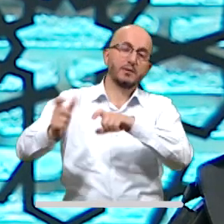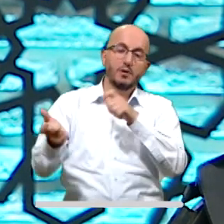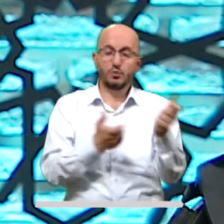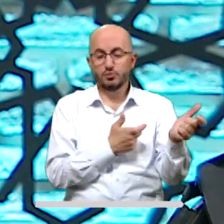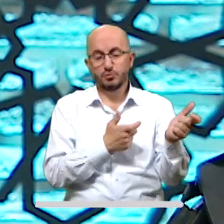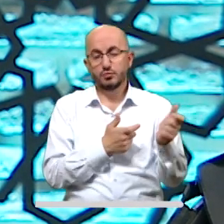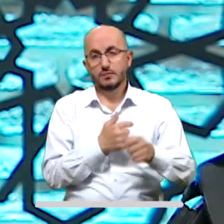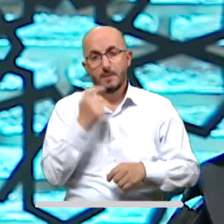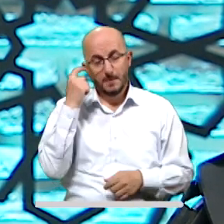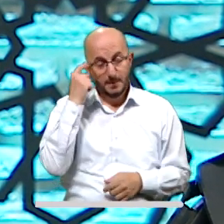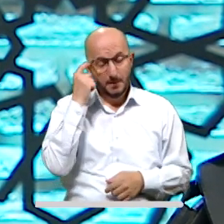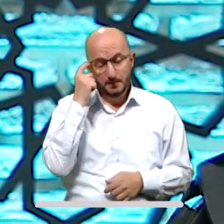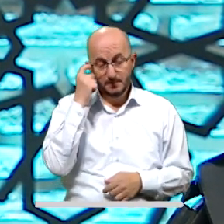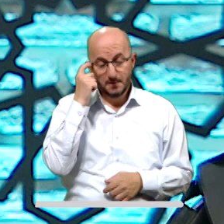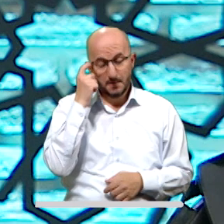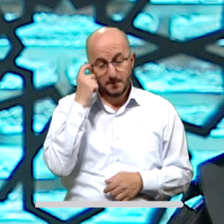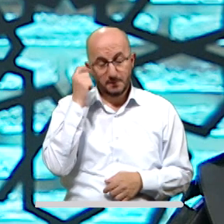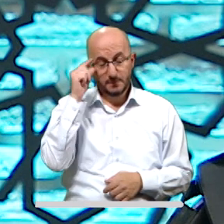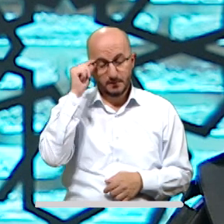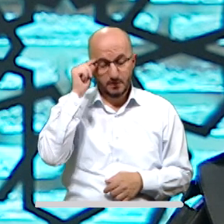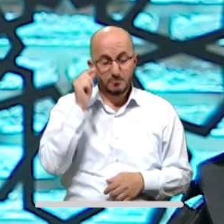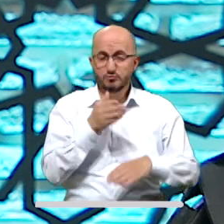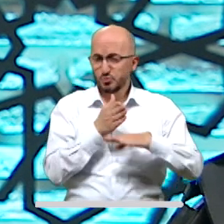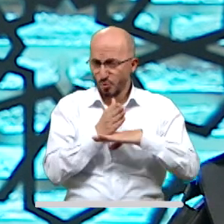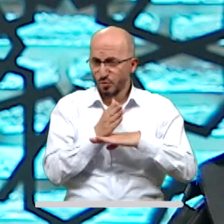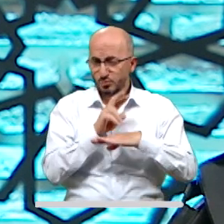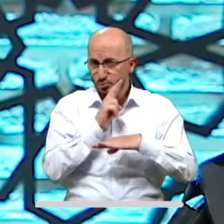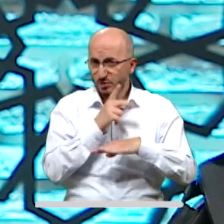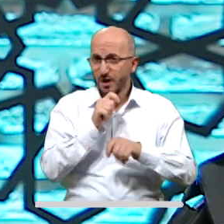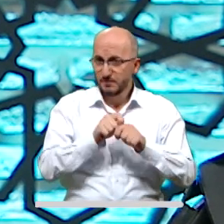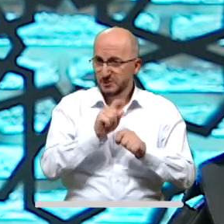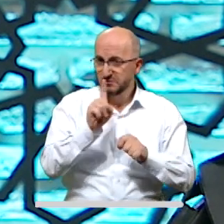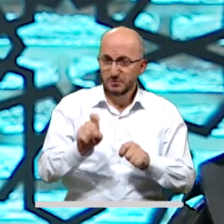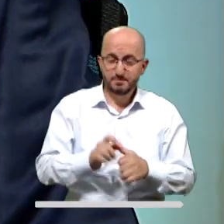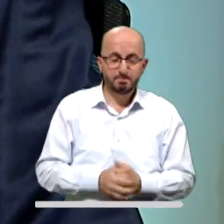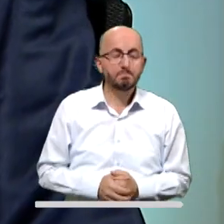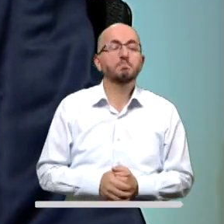diyor. Yani kabri memlekete taşımışlar. Acaba günaha girdik mi?